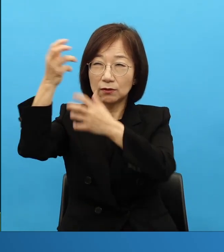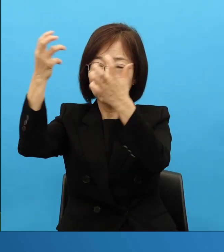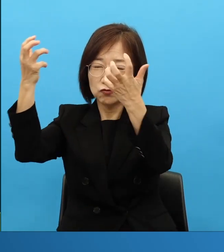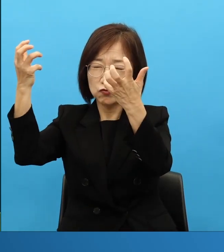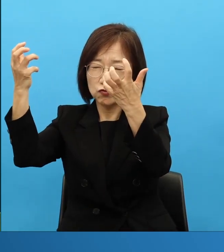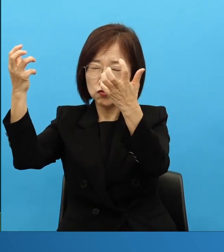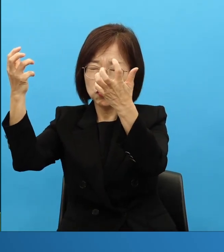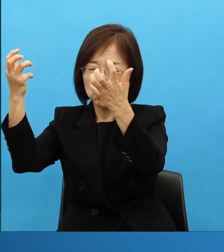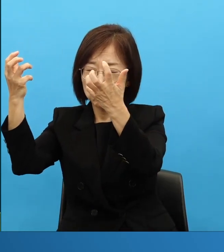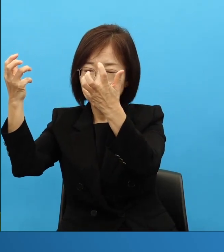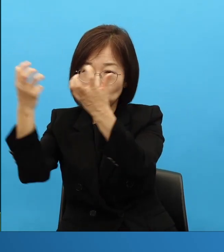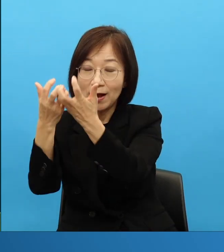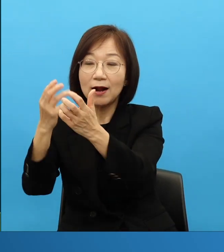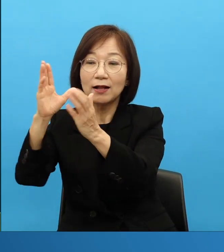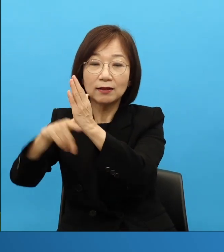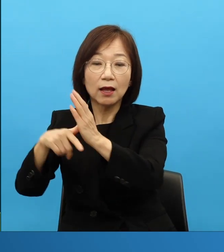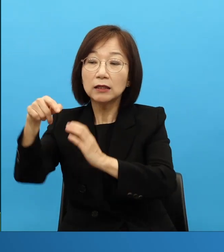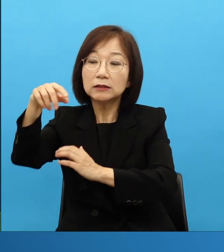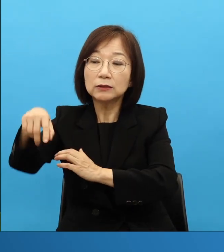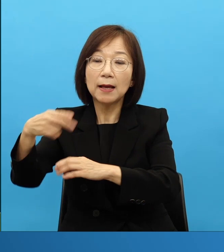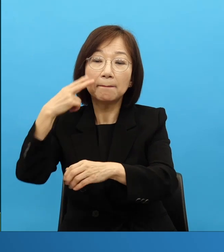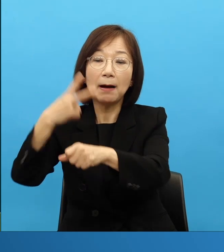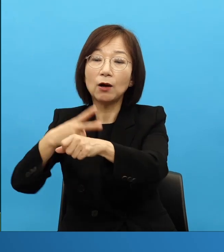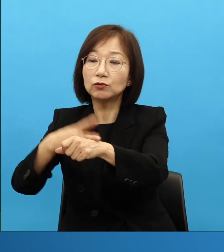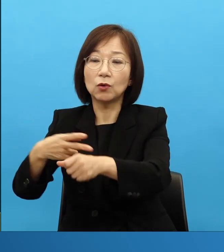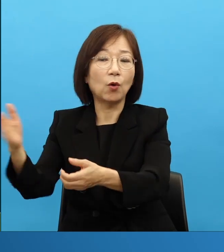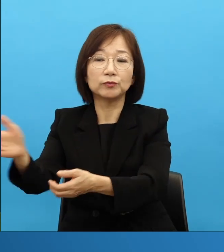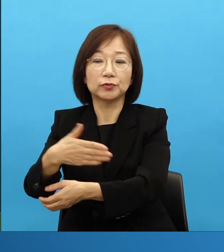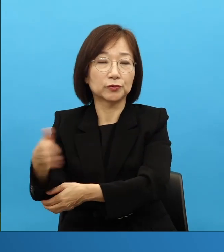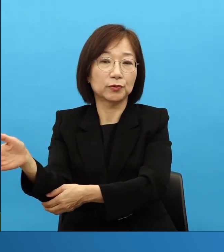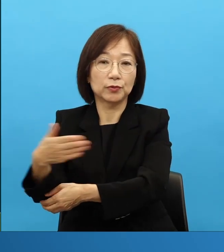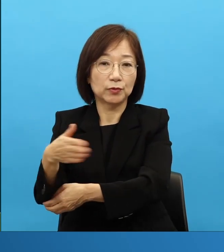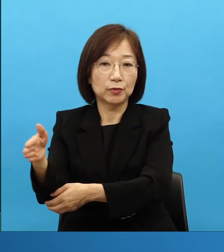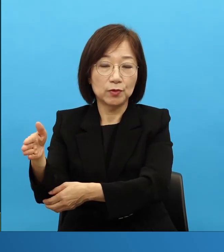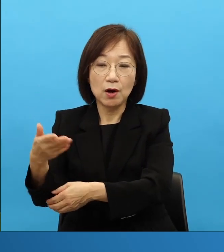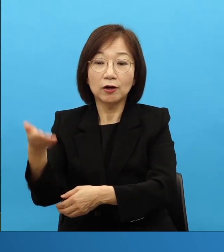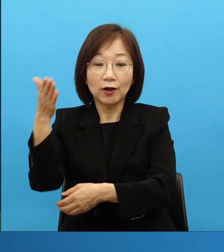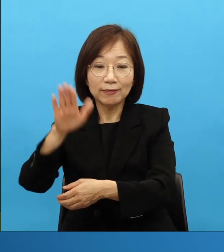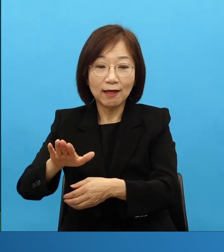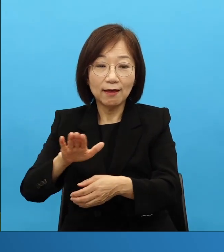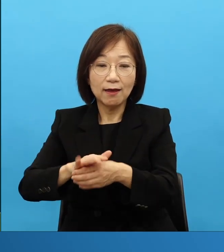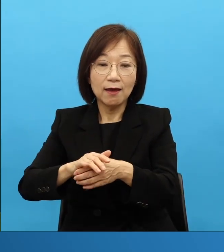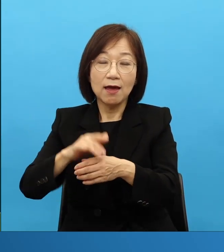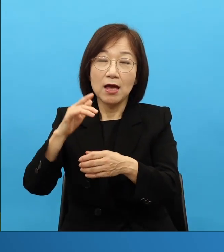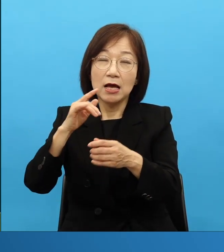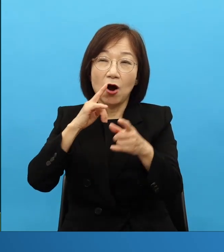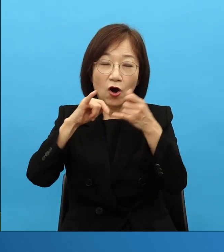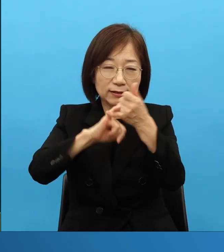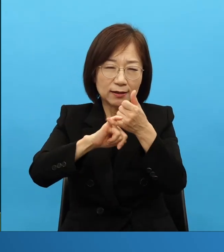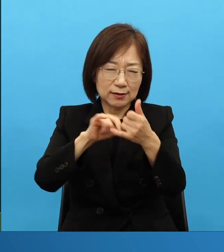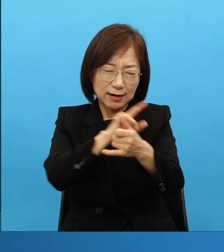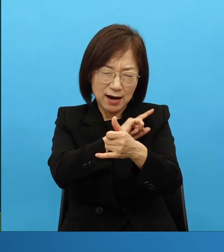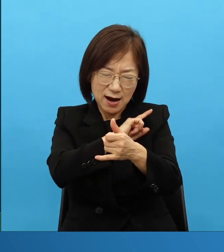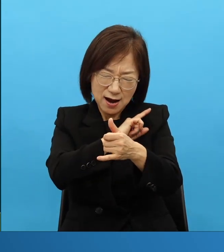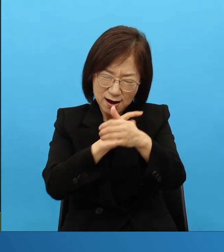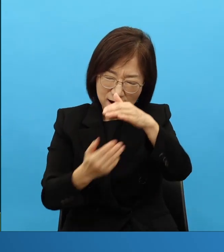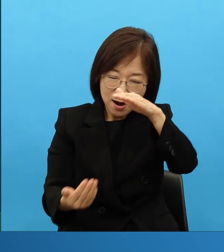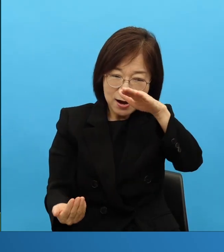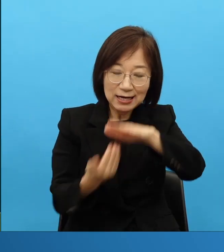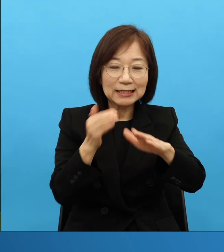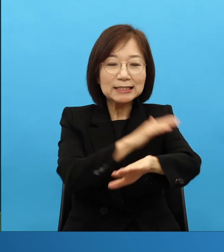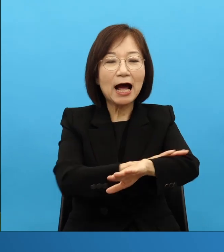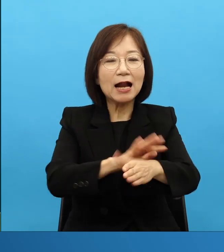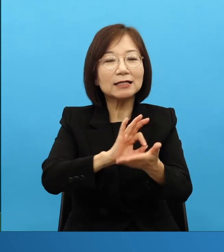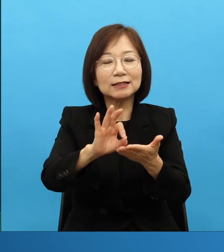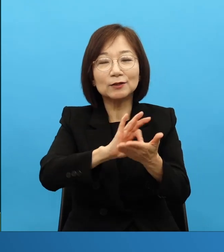Spirit came upon Mark's upper room, Paul was not there. 근데 바울은 그 언약을 최고로 누렸어요. But Paul enjoyed that covenant to the 거기에 greatest 누가 extent.